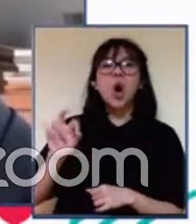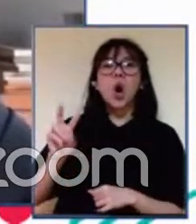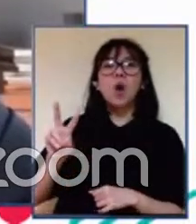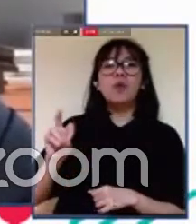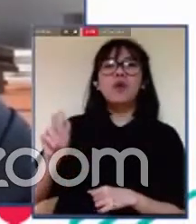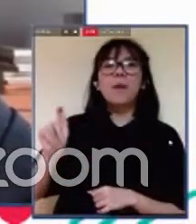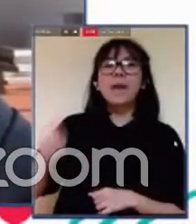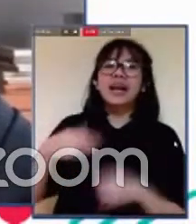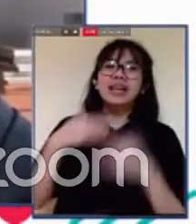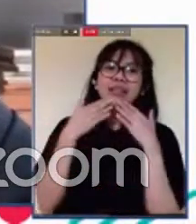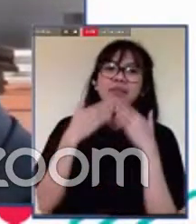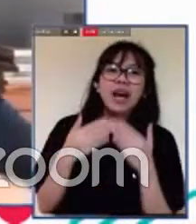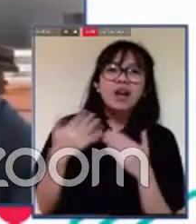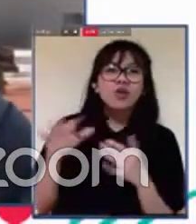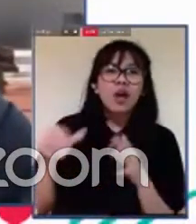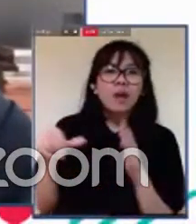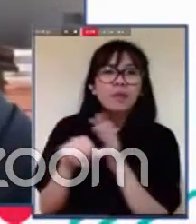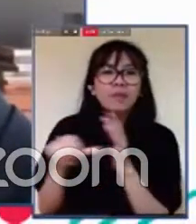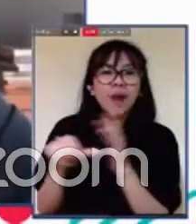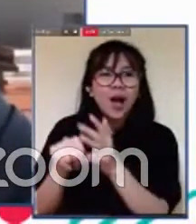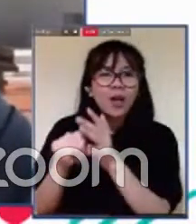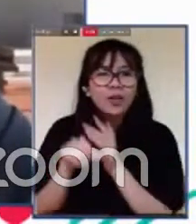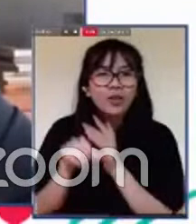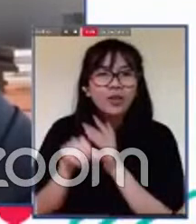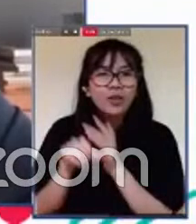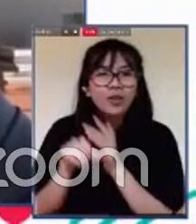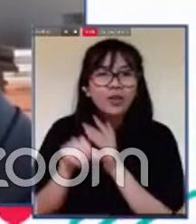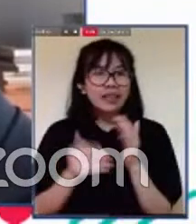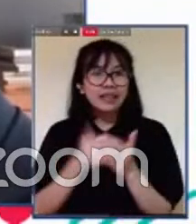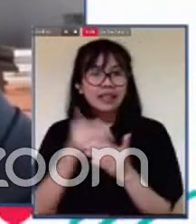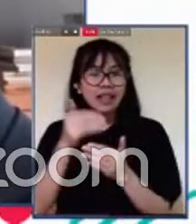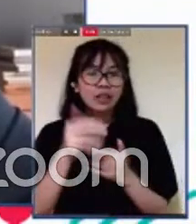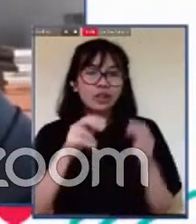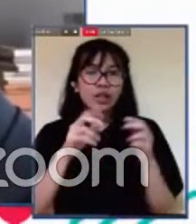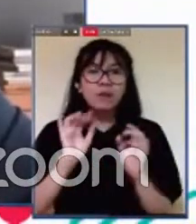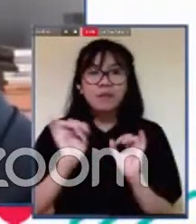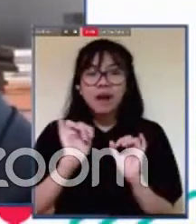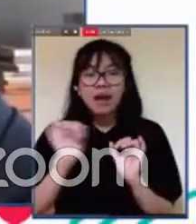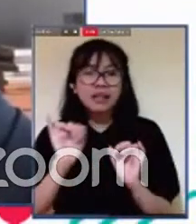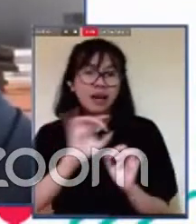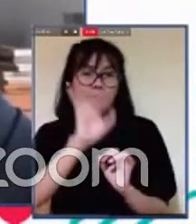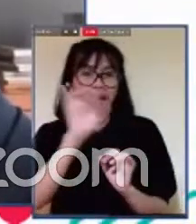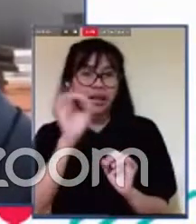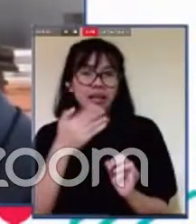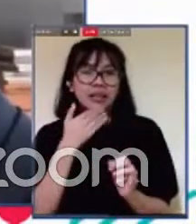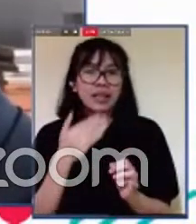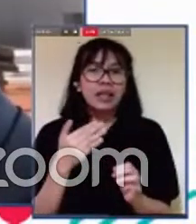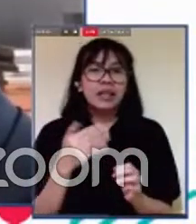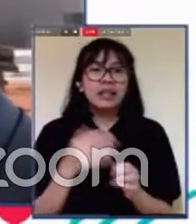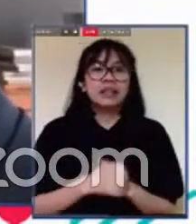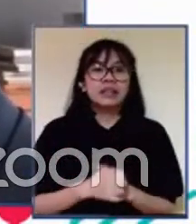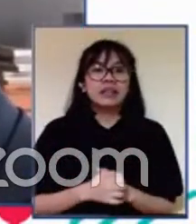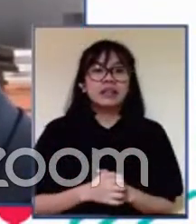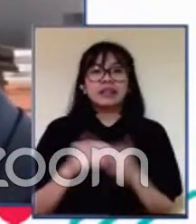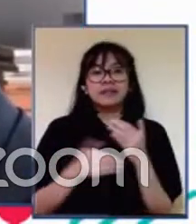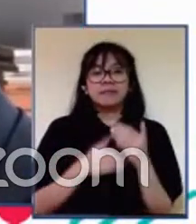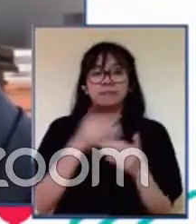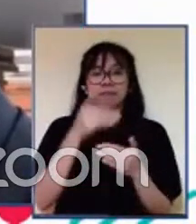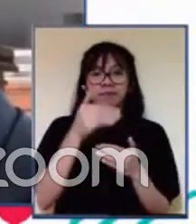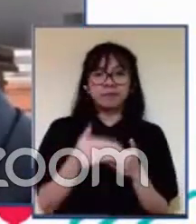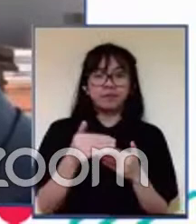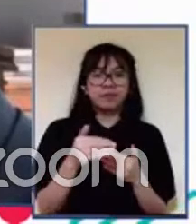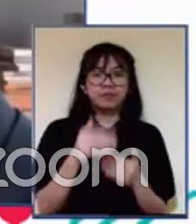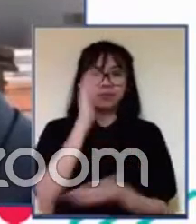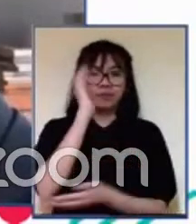diberikan oleh OVO. Nanti mungkin kita akan gali lebih dalam bersama peserta lainnya. Izinkan saya untuk melanjutkan ke pembicara kita